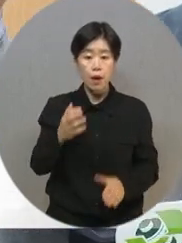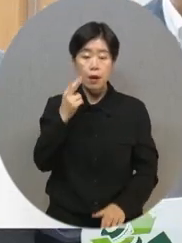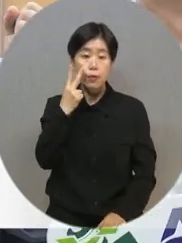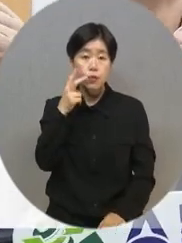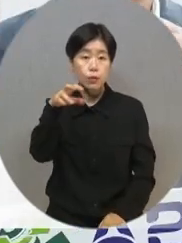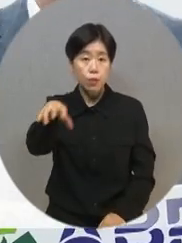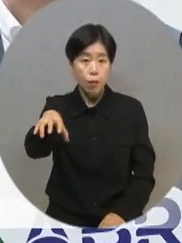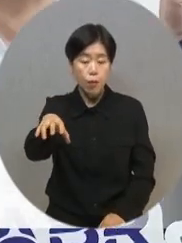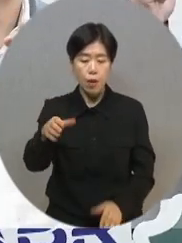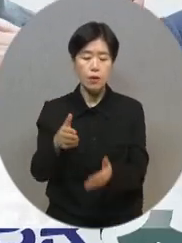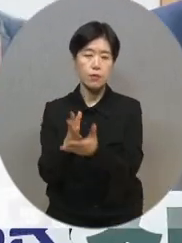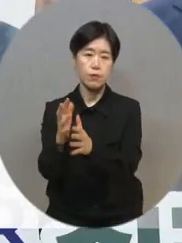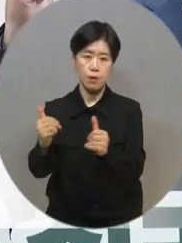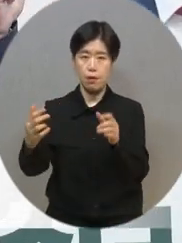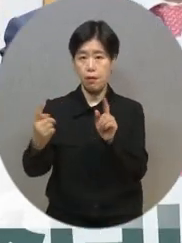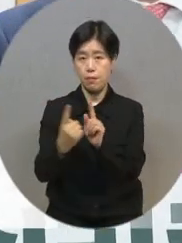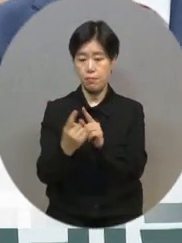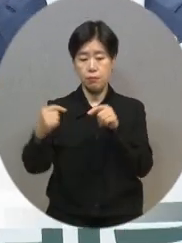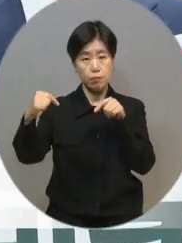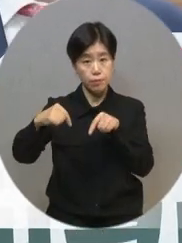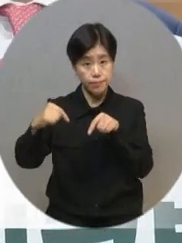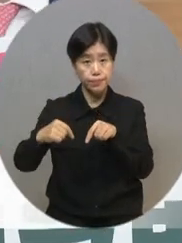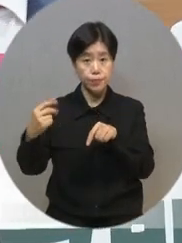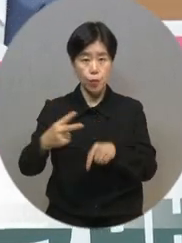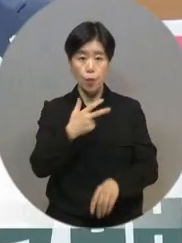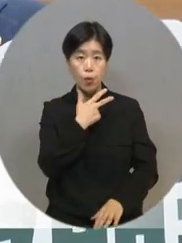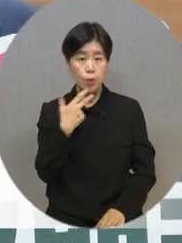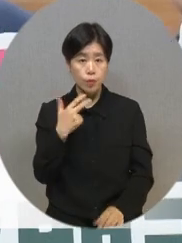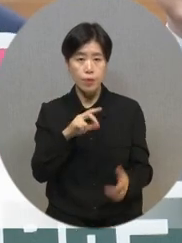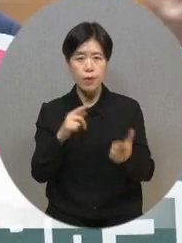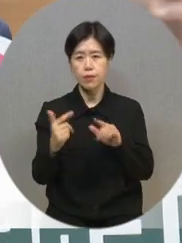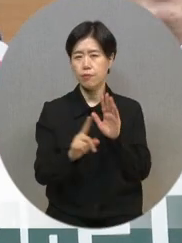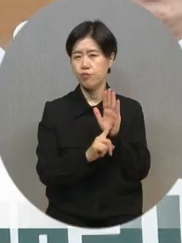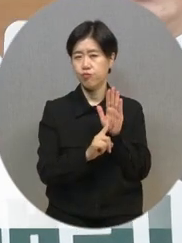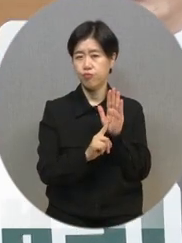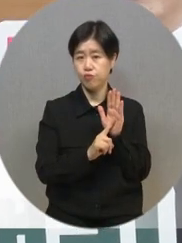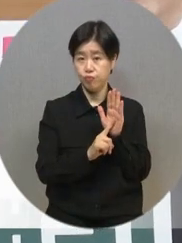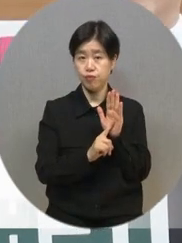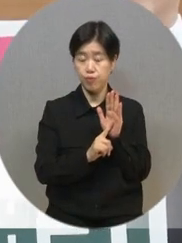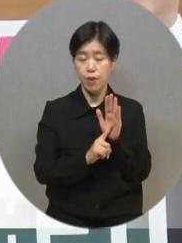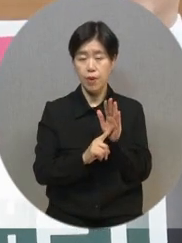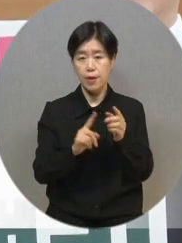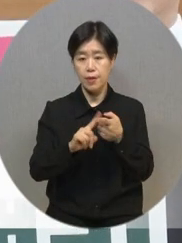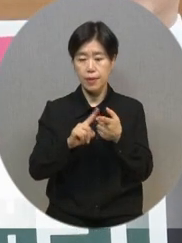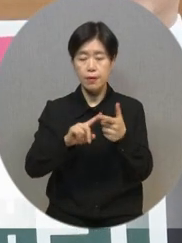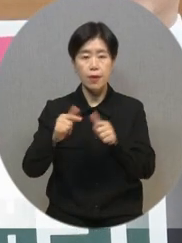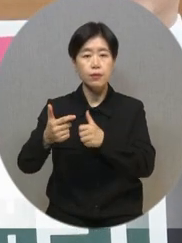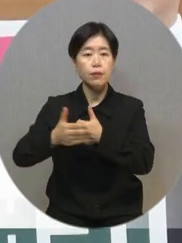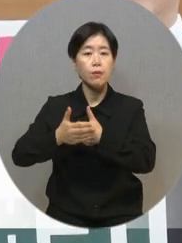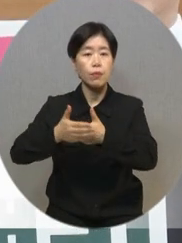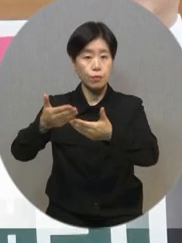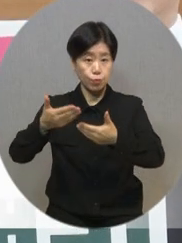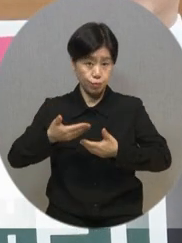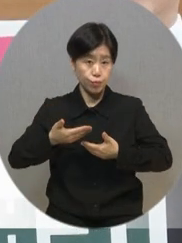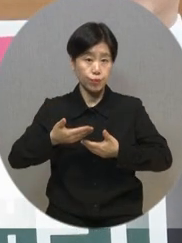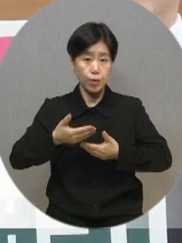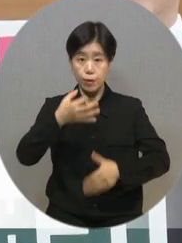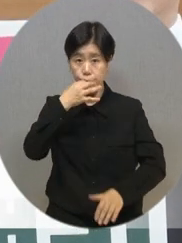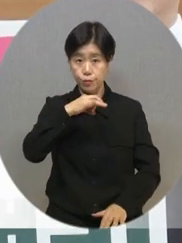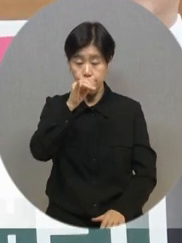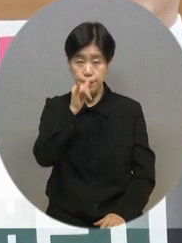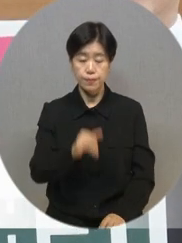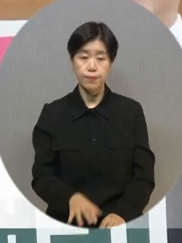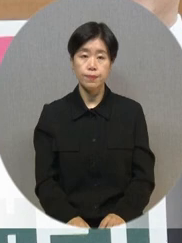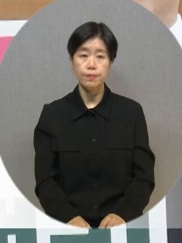전문가와 1대1 멘토링, 영문 IR 피칭 컨설팅 등 맞춤형 지원을 통해 해외 투자 유치